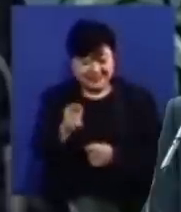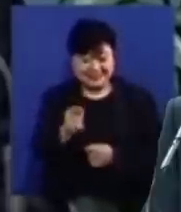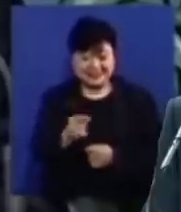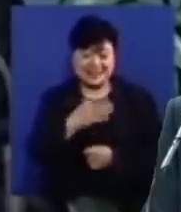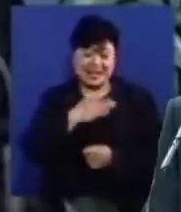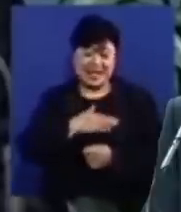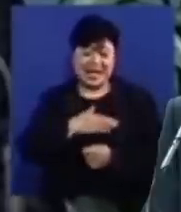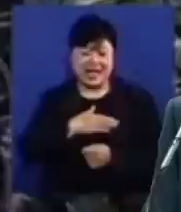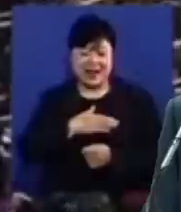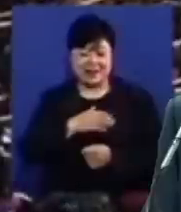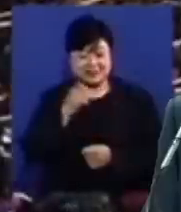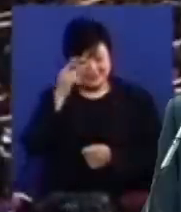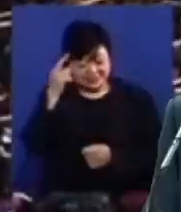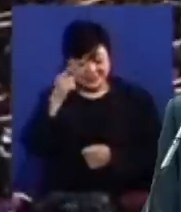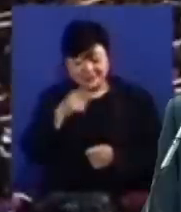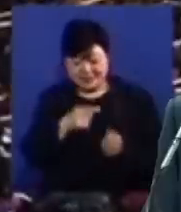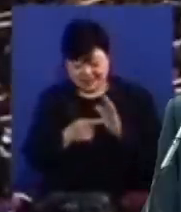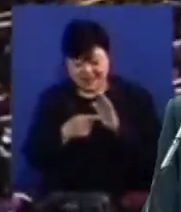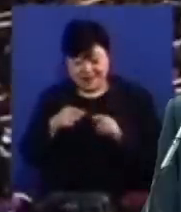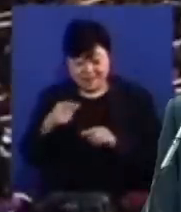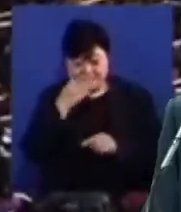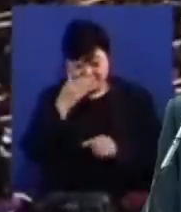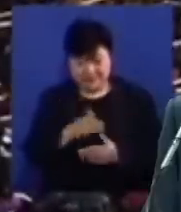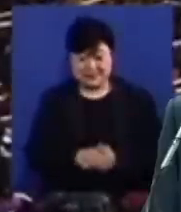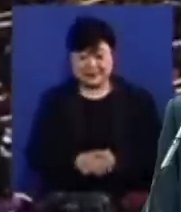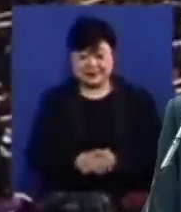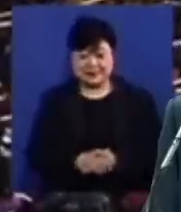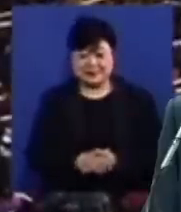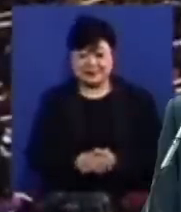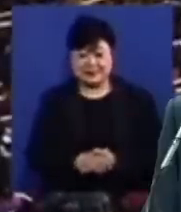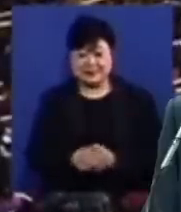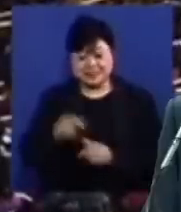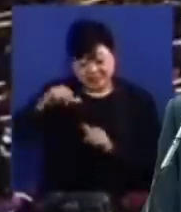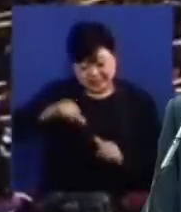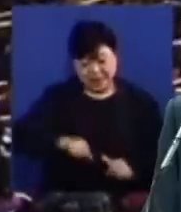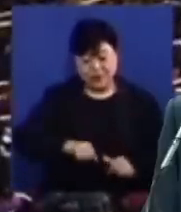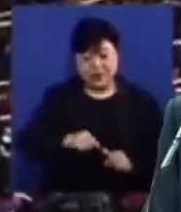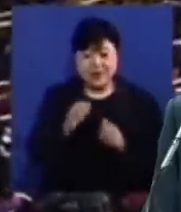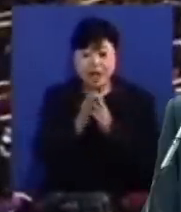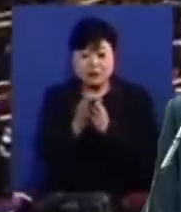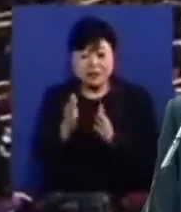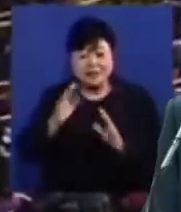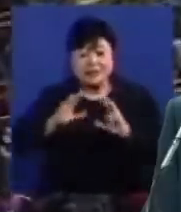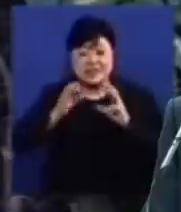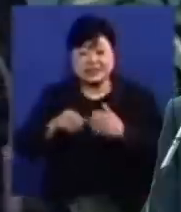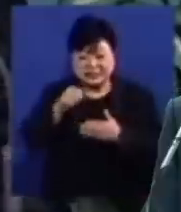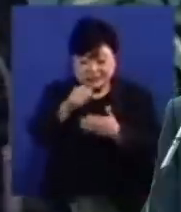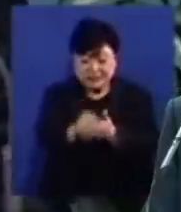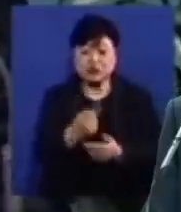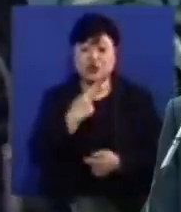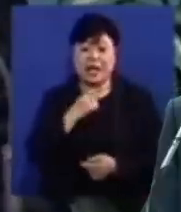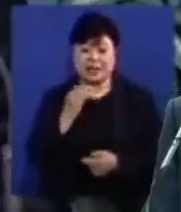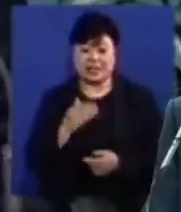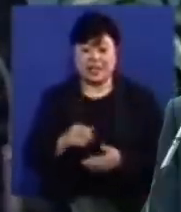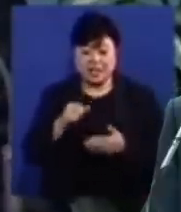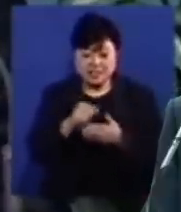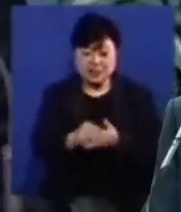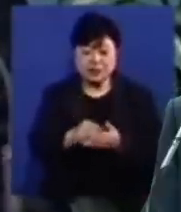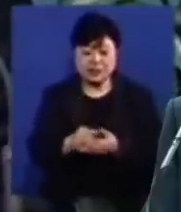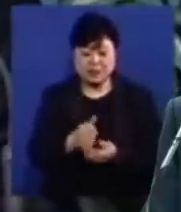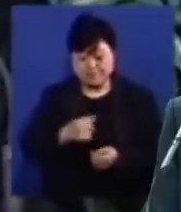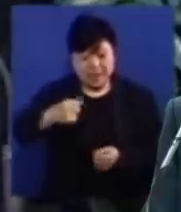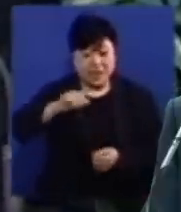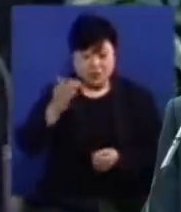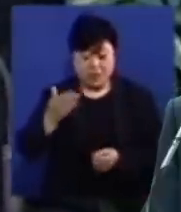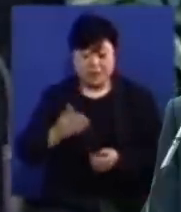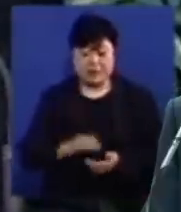안 지식을 주장할 수 있는 것입니다. 세례 요한 때부터 지금까지 천국은 침노를 당하느니 침노하는 자가